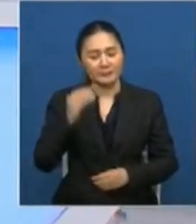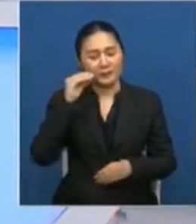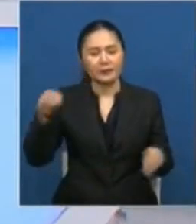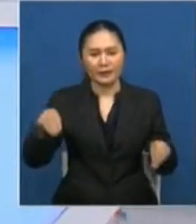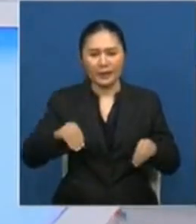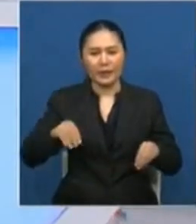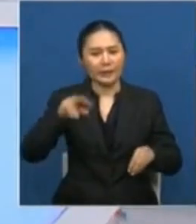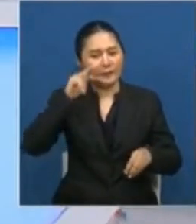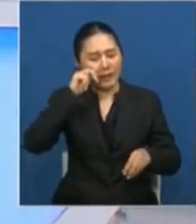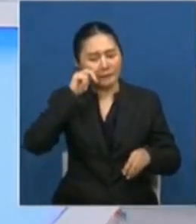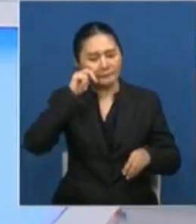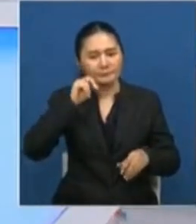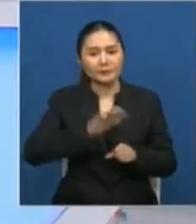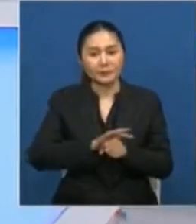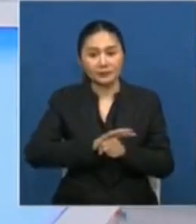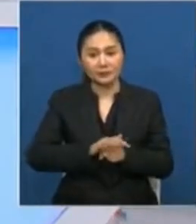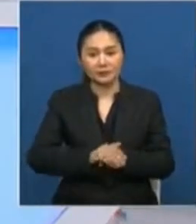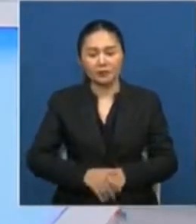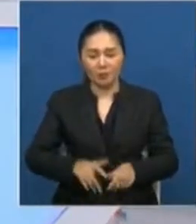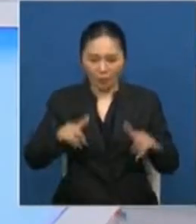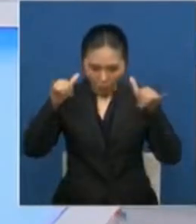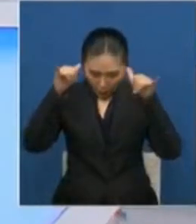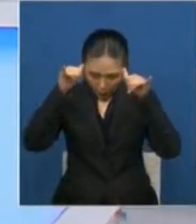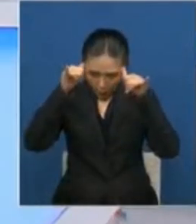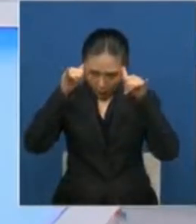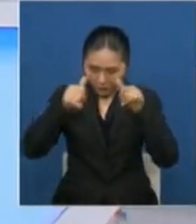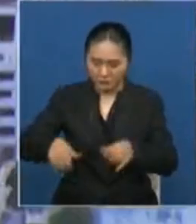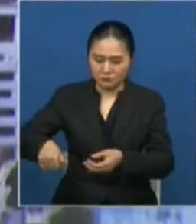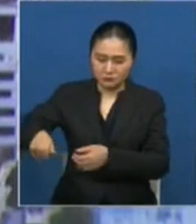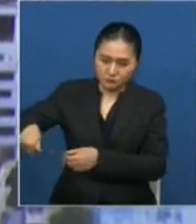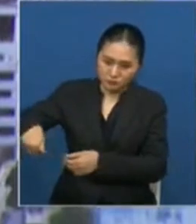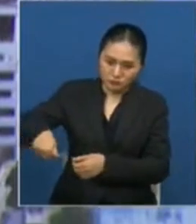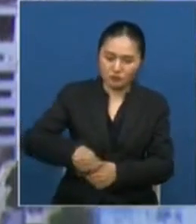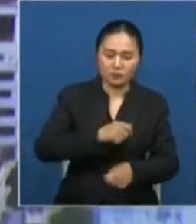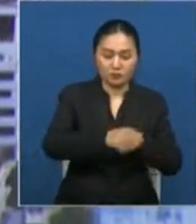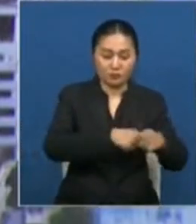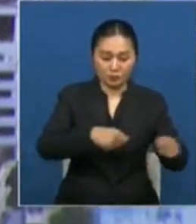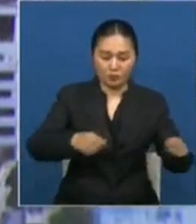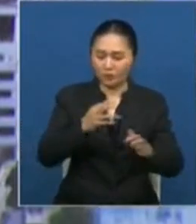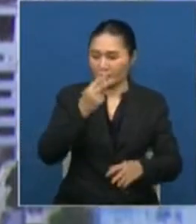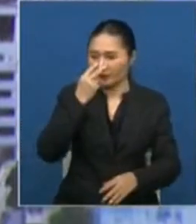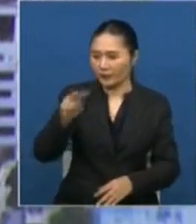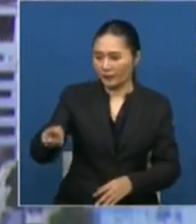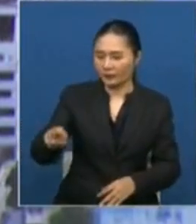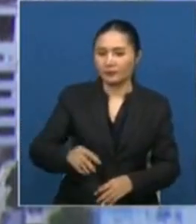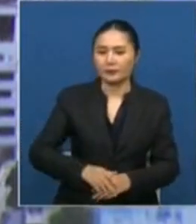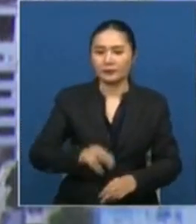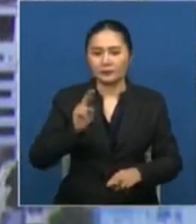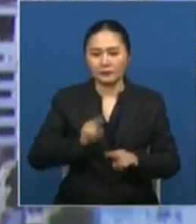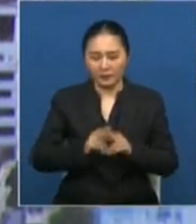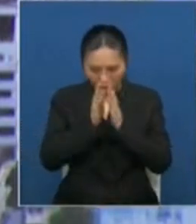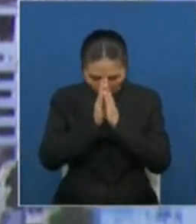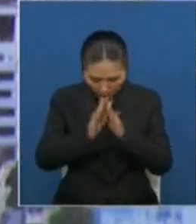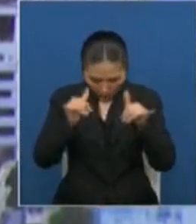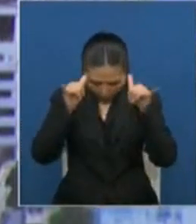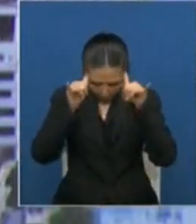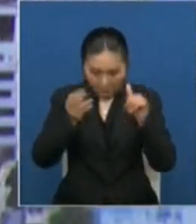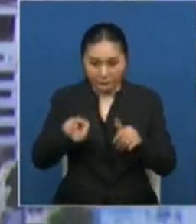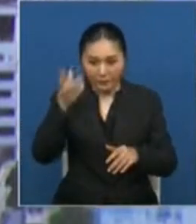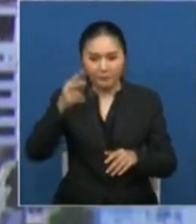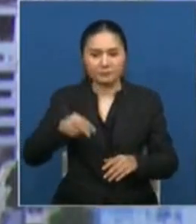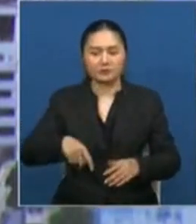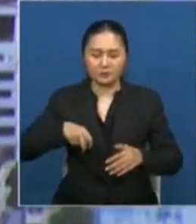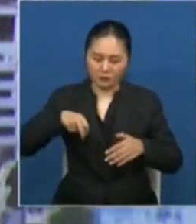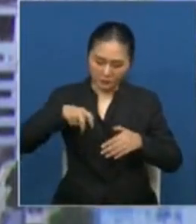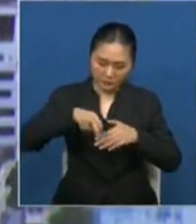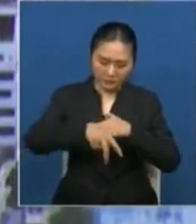มากจนเกินไปแกจูงควายออกจากบ้านไปผูกเอาไว้ค่ะแล้วมีคนเห็นแกนั่งกราบควายอยู่สักพักหนึ่งเดินลงไปในน้